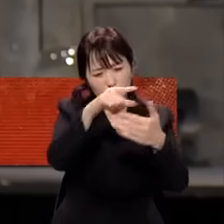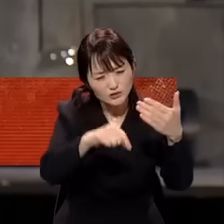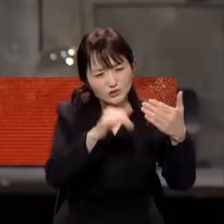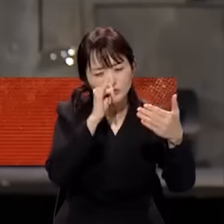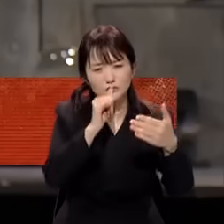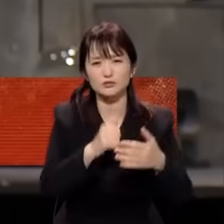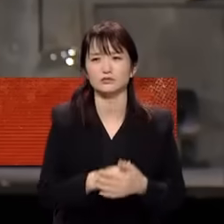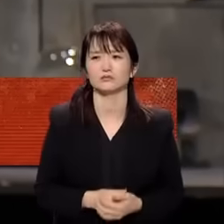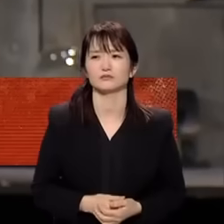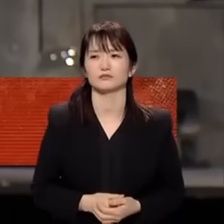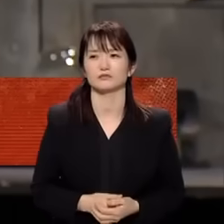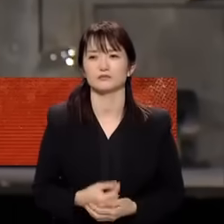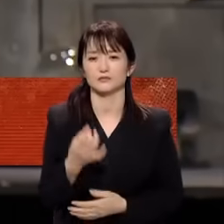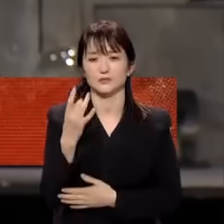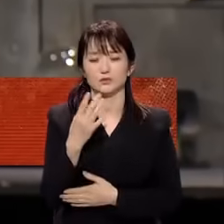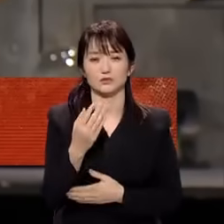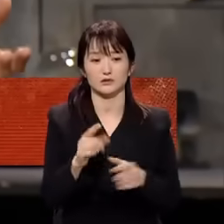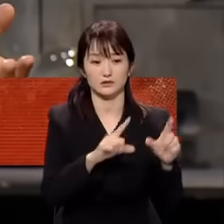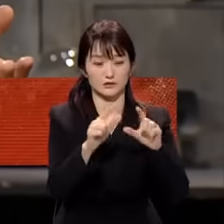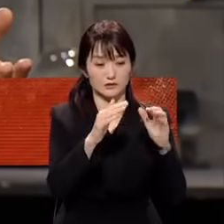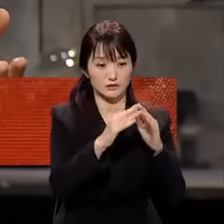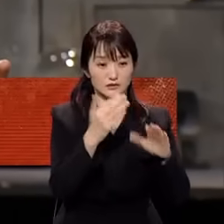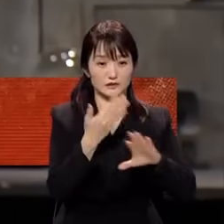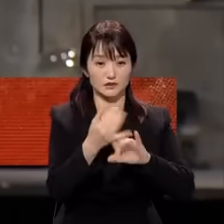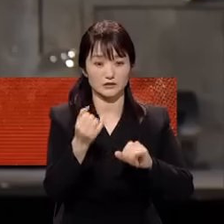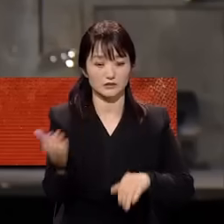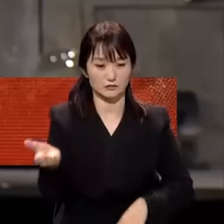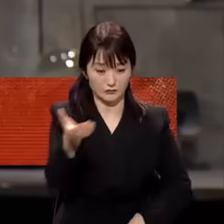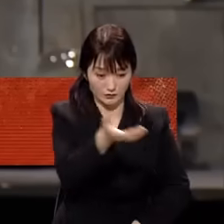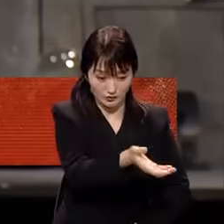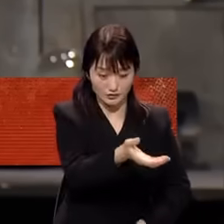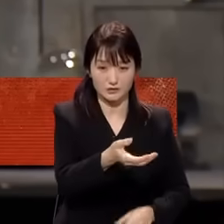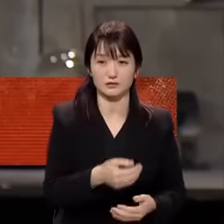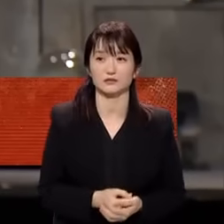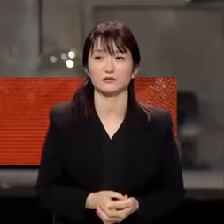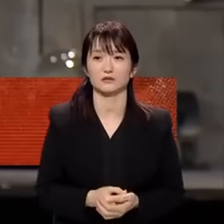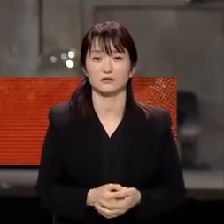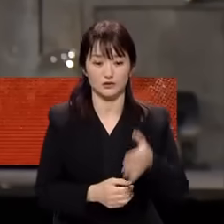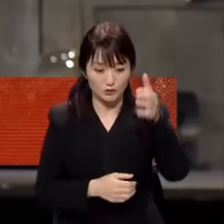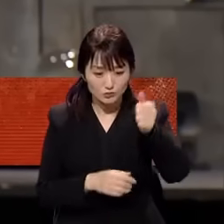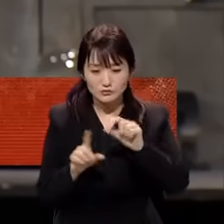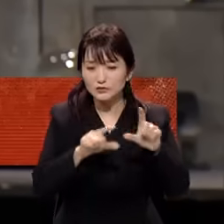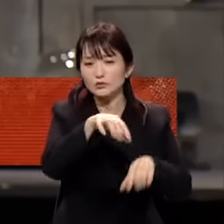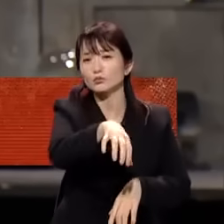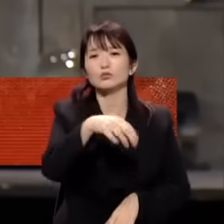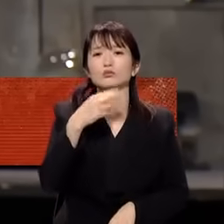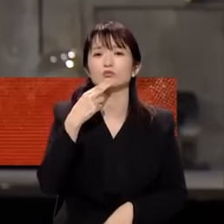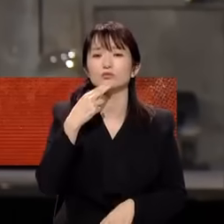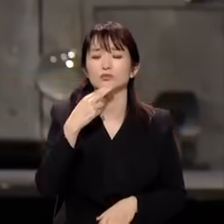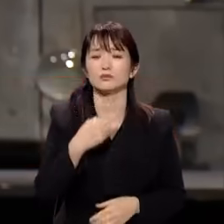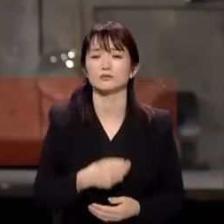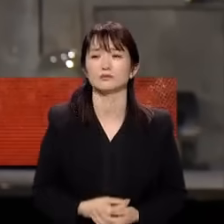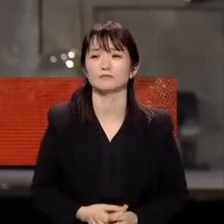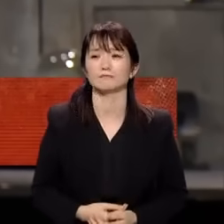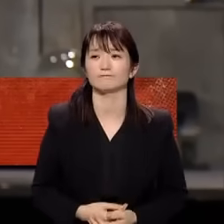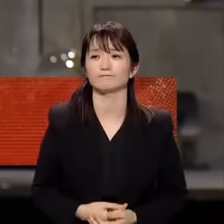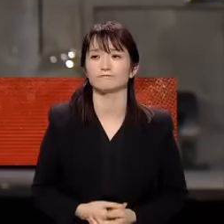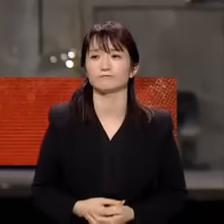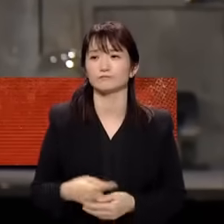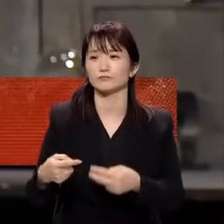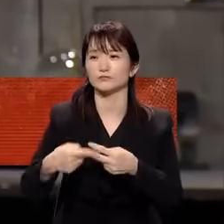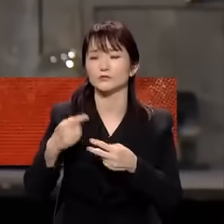지금 현재 몰래 살던 집을 다른 사람에게 세를 주시는 바람에 살 곳이 없어진 상황이에요. 그러니까. 정말 황당한 상황이에요. 초등학교